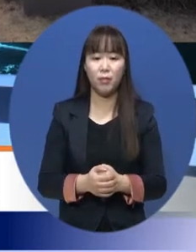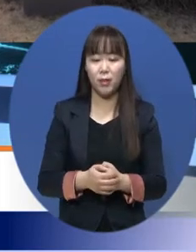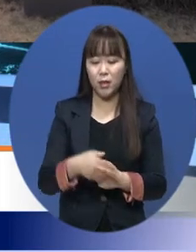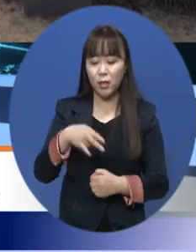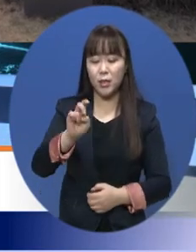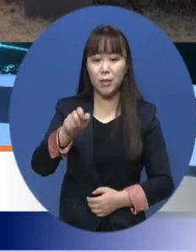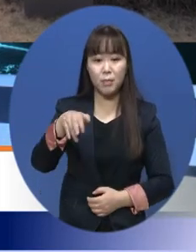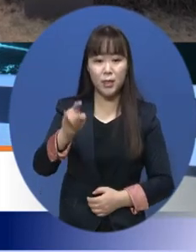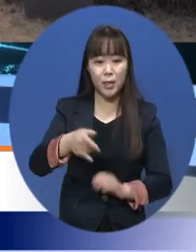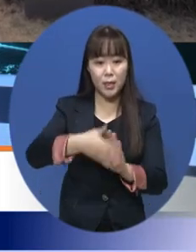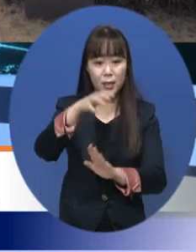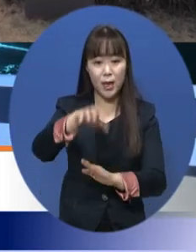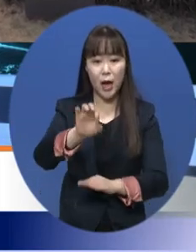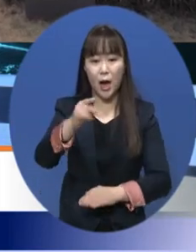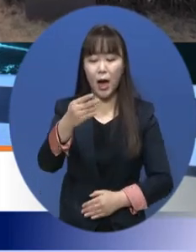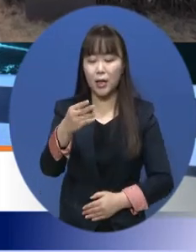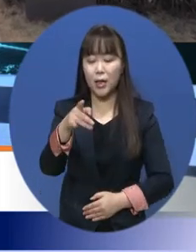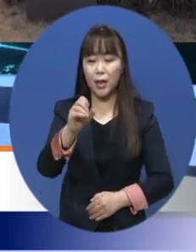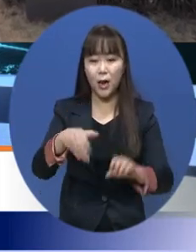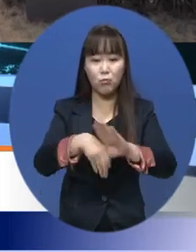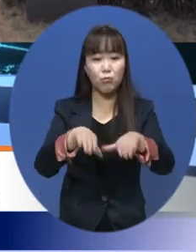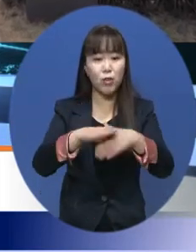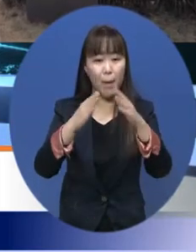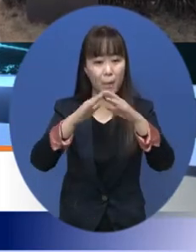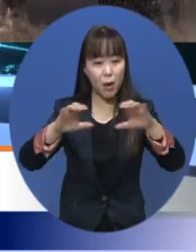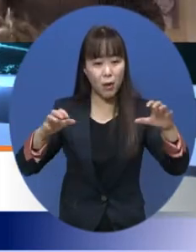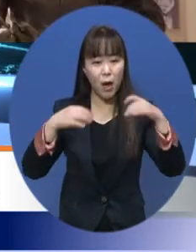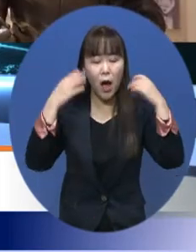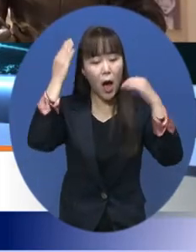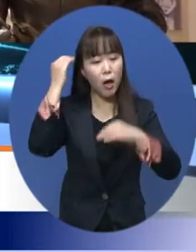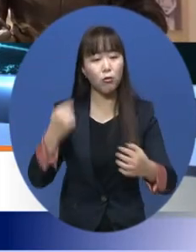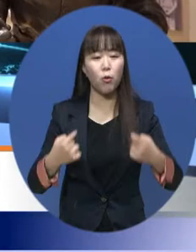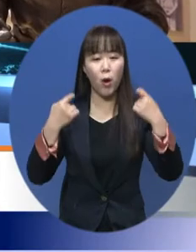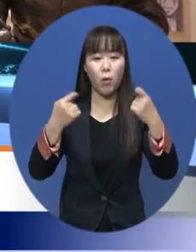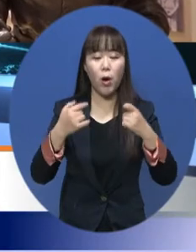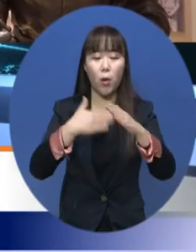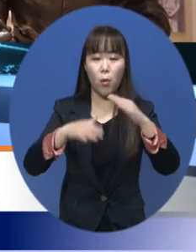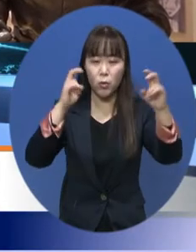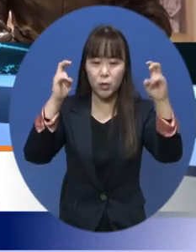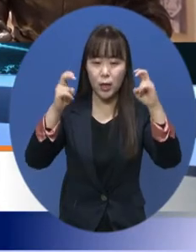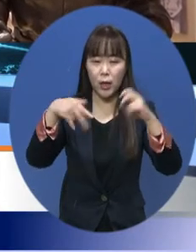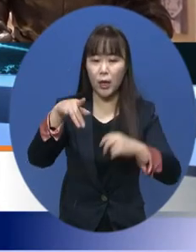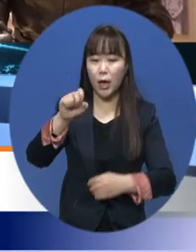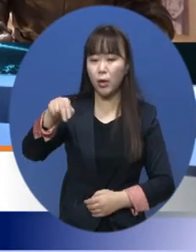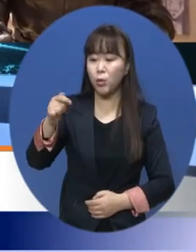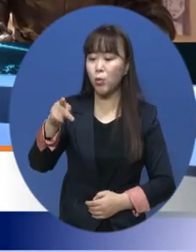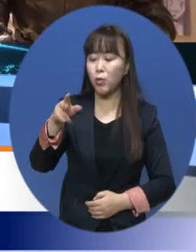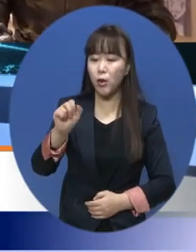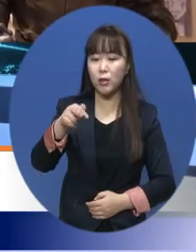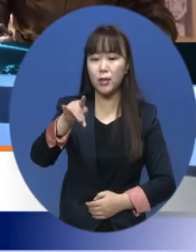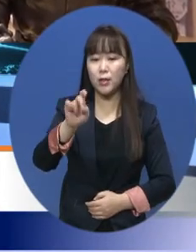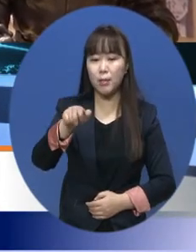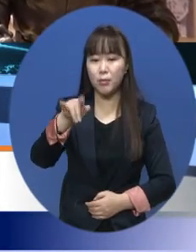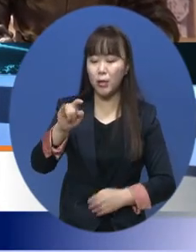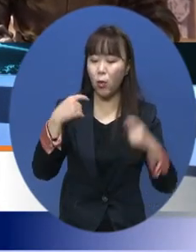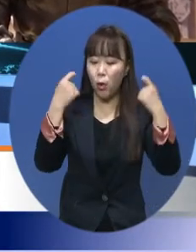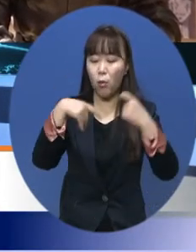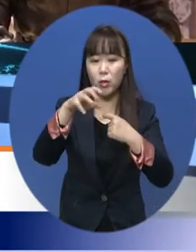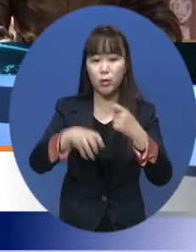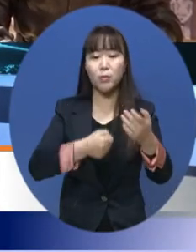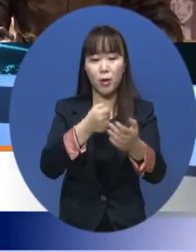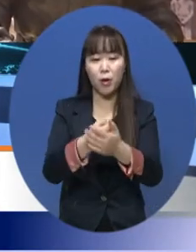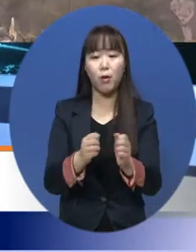김제시의 아리랑 문학마을이 한국관광공사의 강소형 잠재관광지에 선정됐습니다.